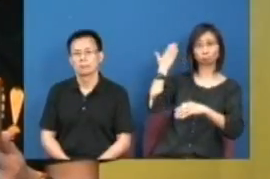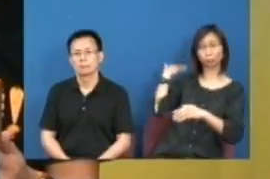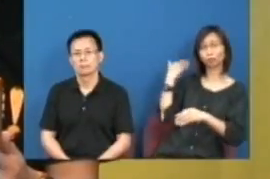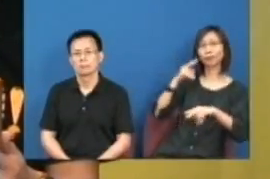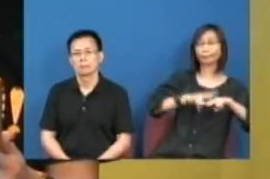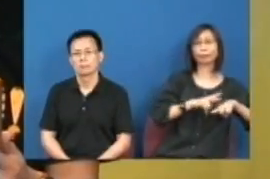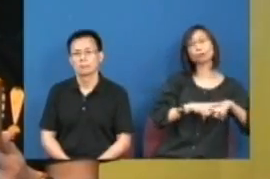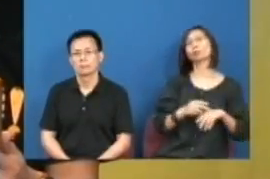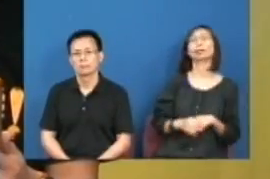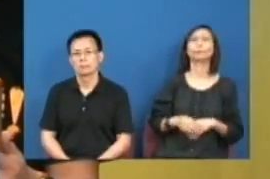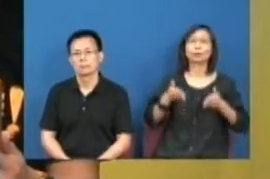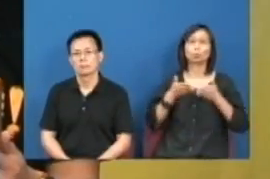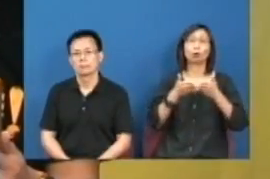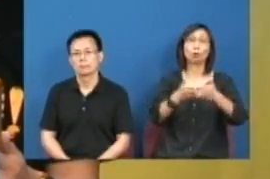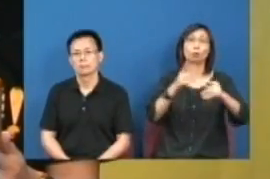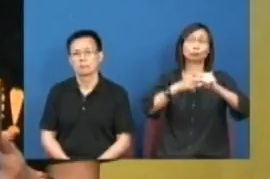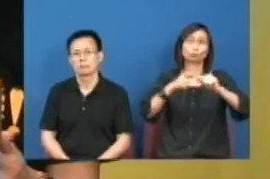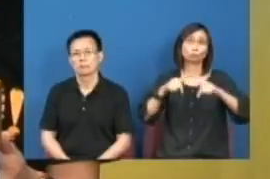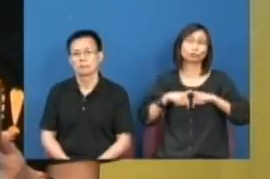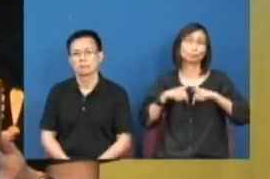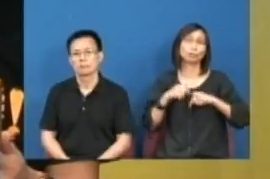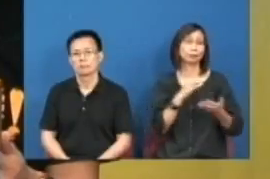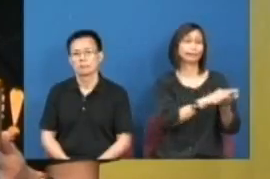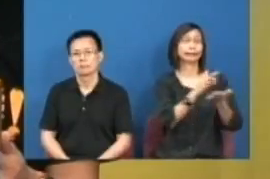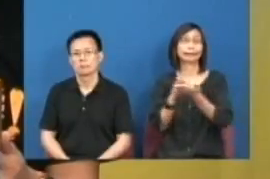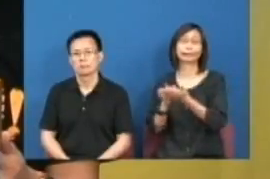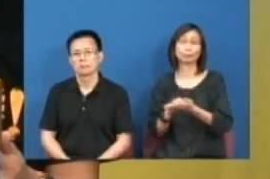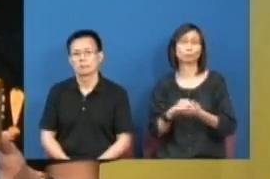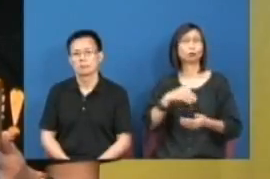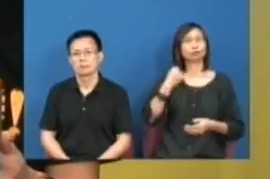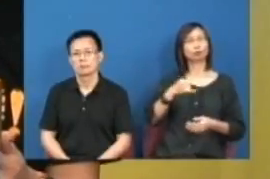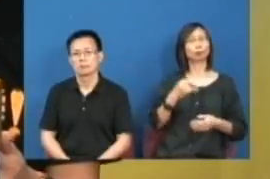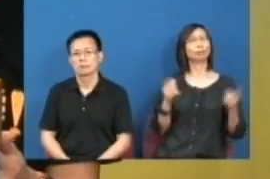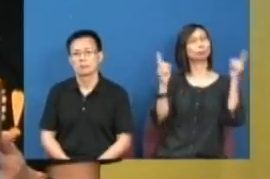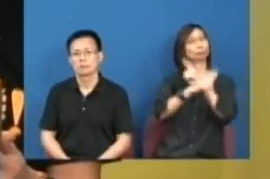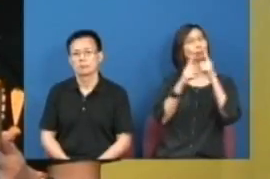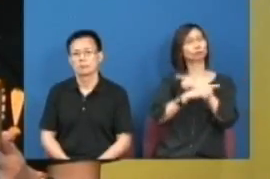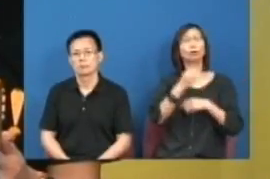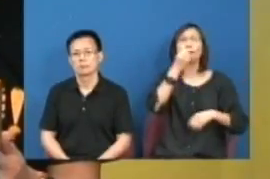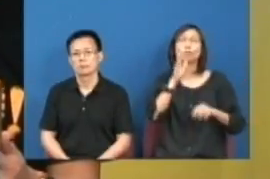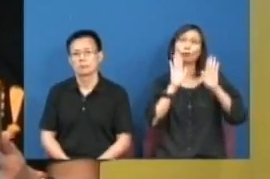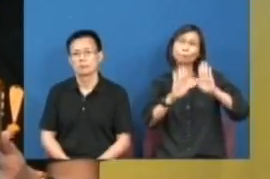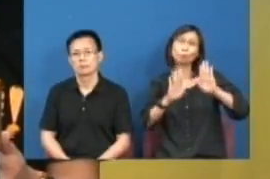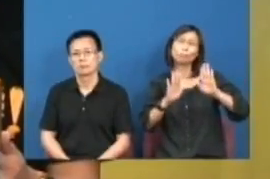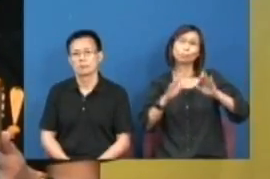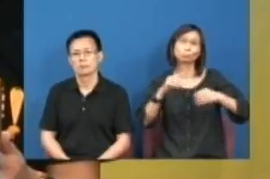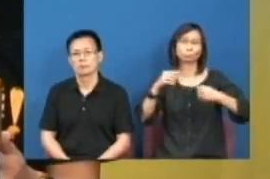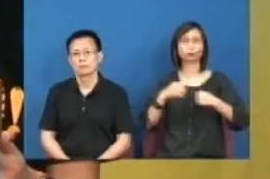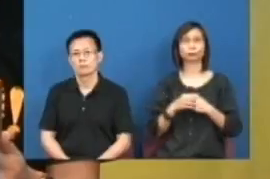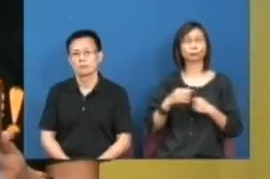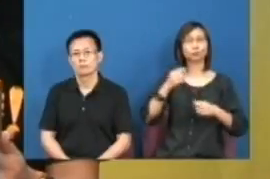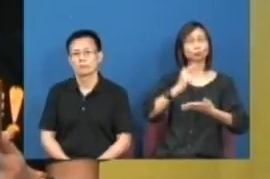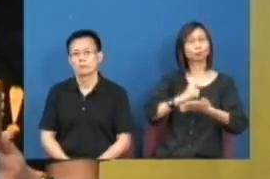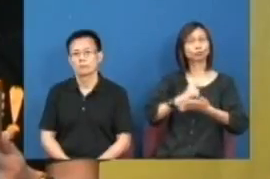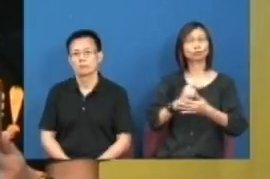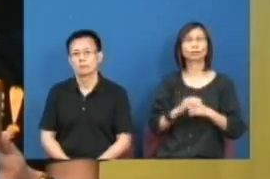易航運中心的地位是其他地方難以取代的，香港經濟以服務業為主，在國家加快轉變